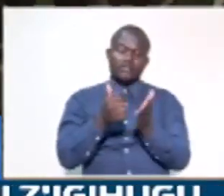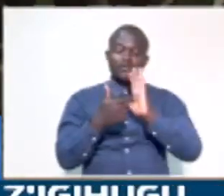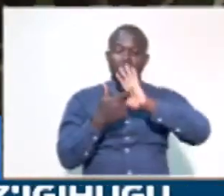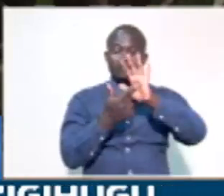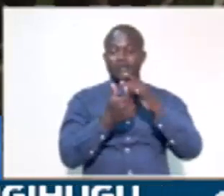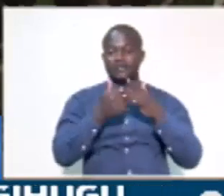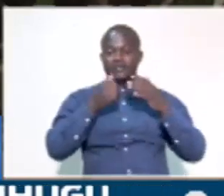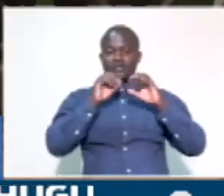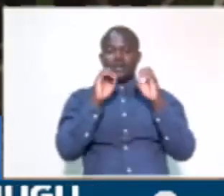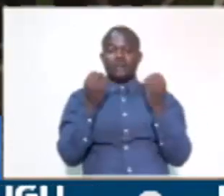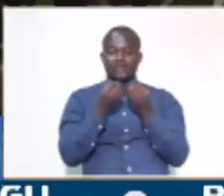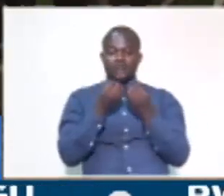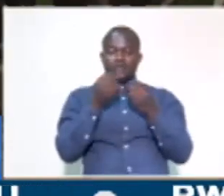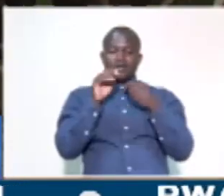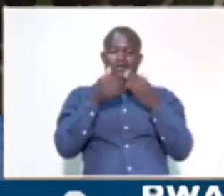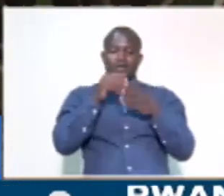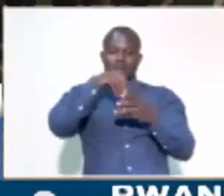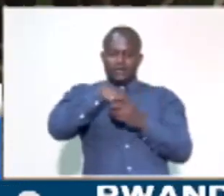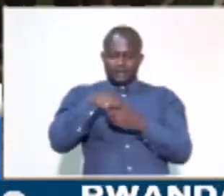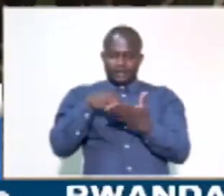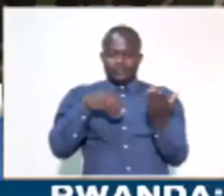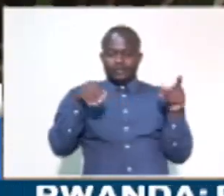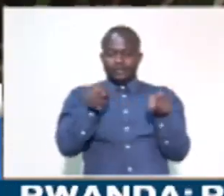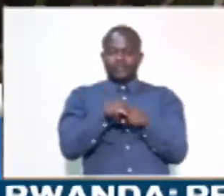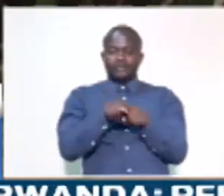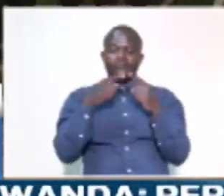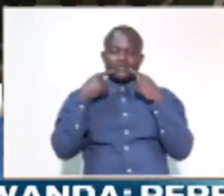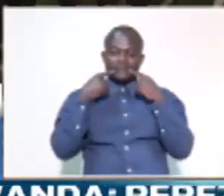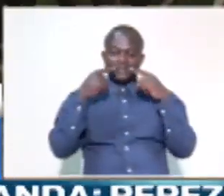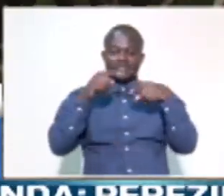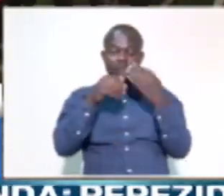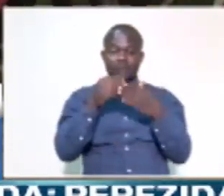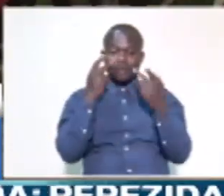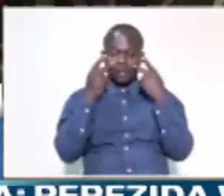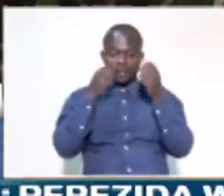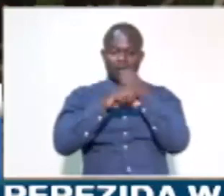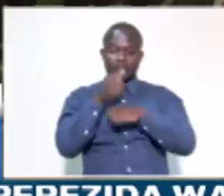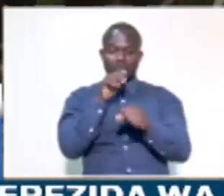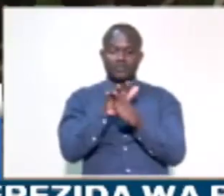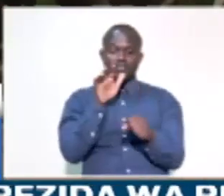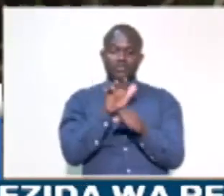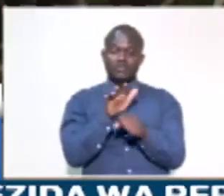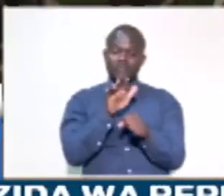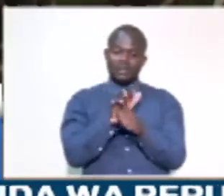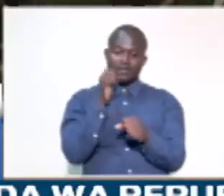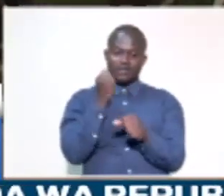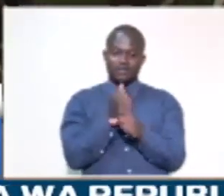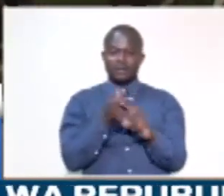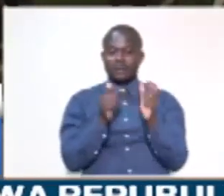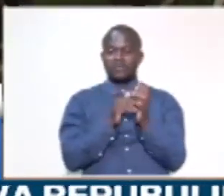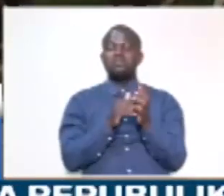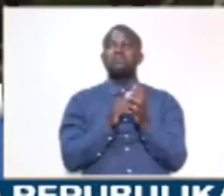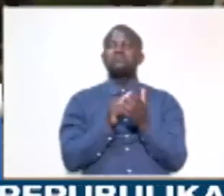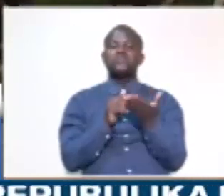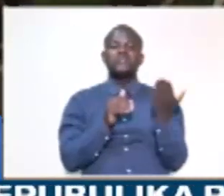ku baturage bawuturiyemo. Nk'uko babivuze usanga kenshi hari ibikorwa byinshi cyane bikorwa ariko bigahera